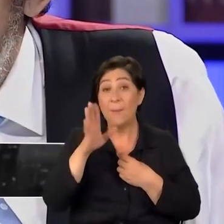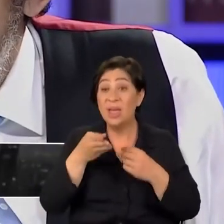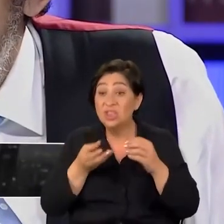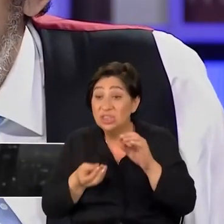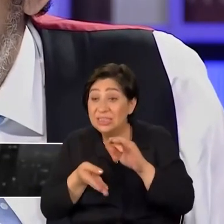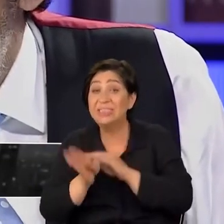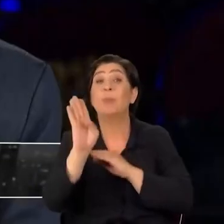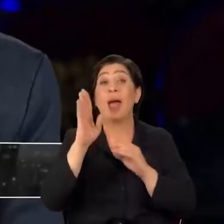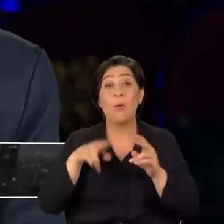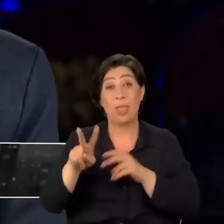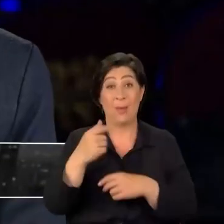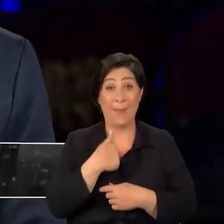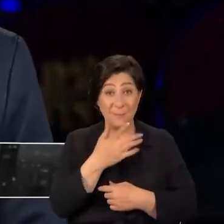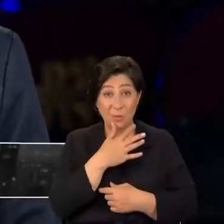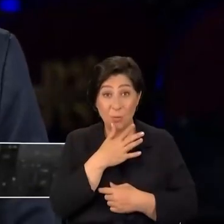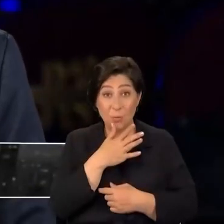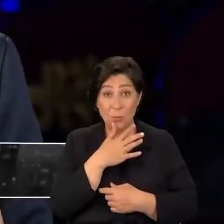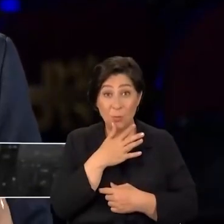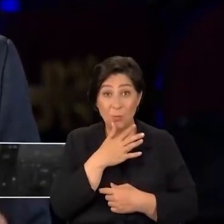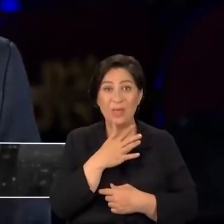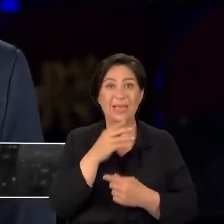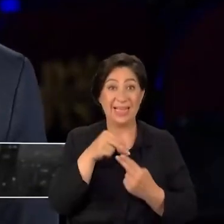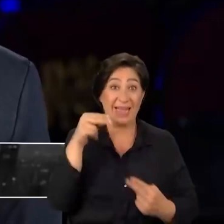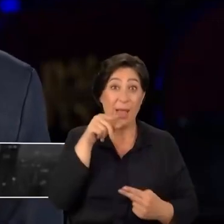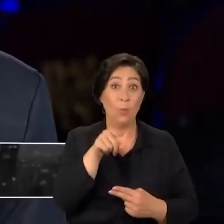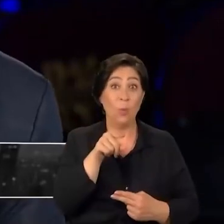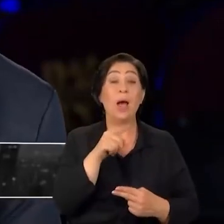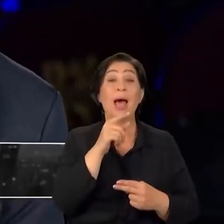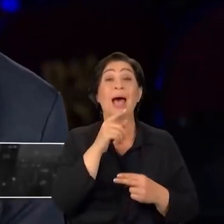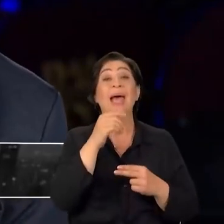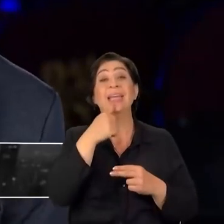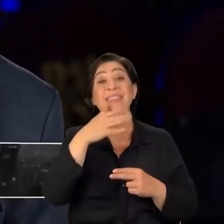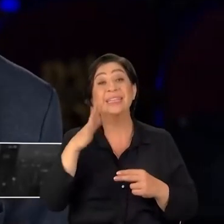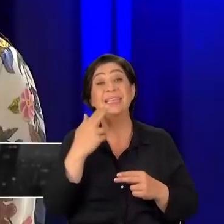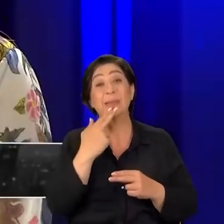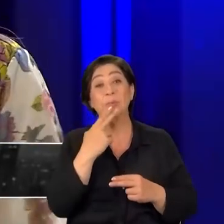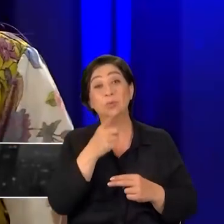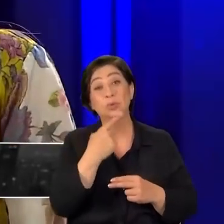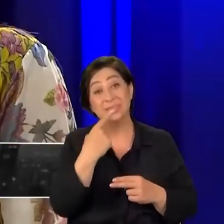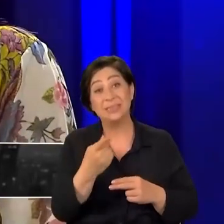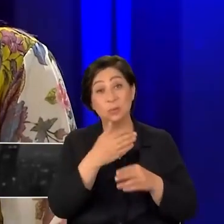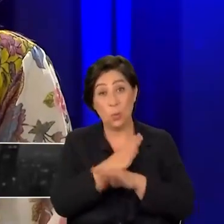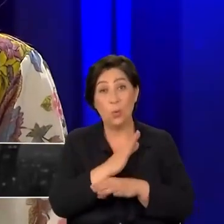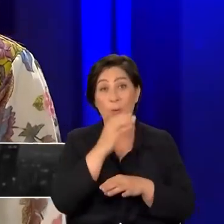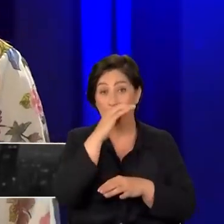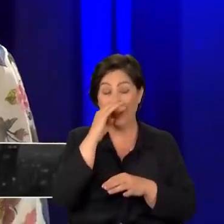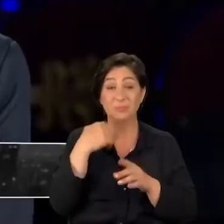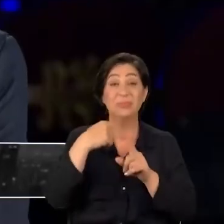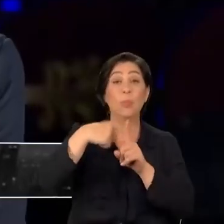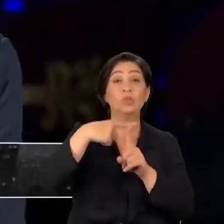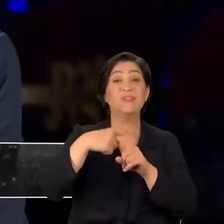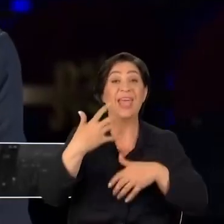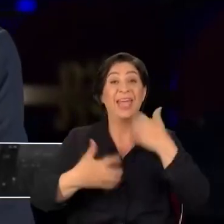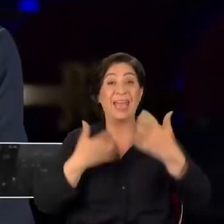yolları ben biliyorum. Dolayısıyla şimdi hikaye bence bu. Ama Deniz Hanım'ın işaret ettiği şu kısmı doğru. Tabii ki biz hani pozitif